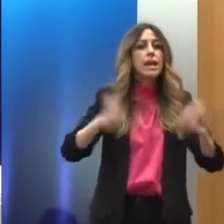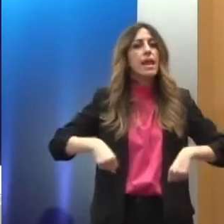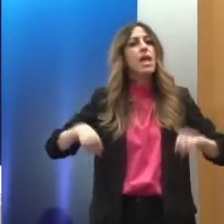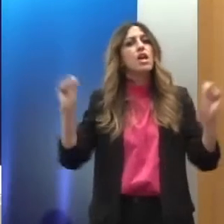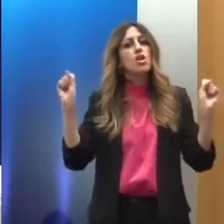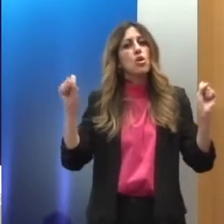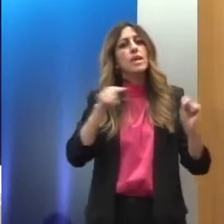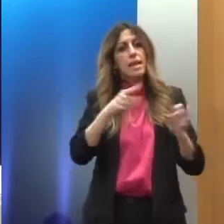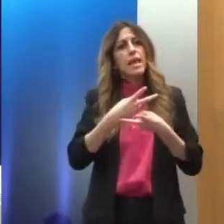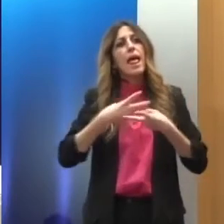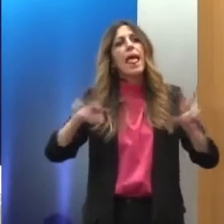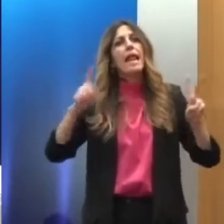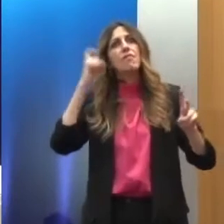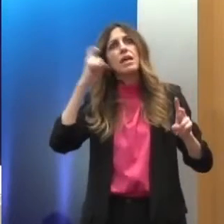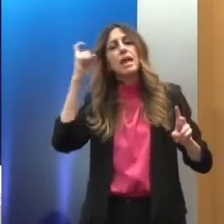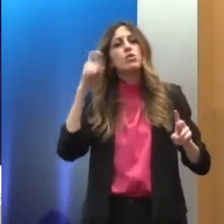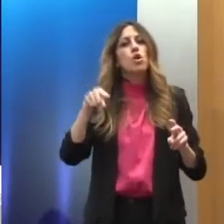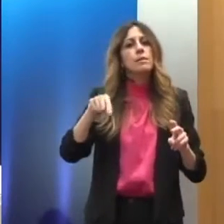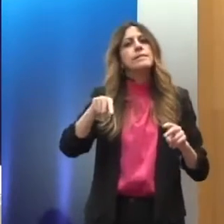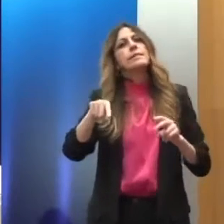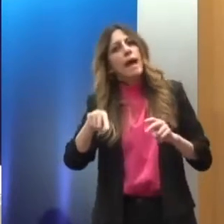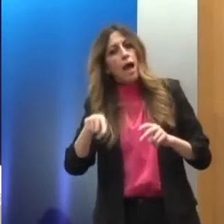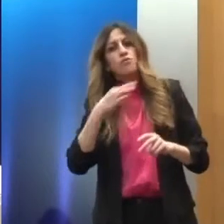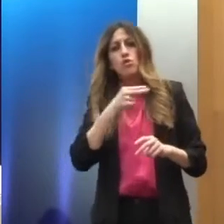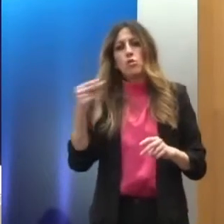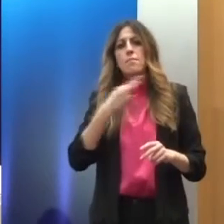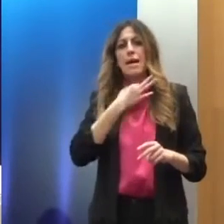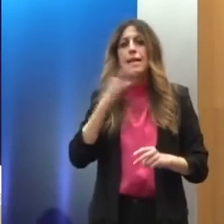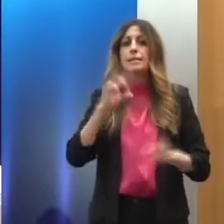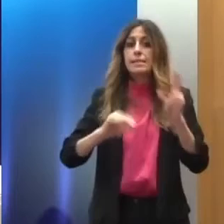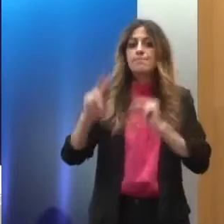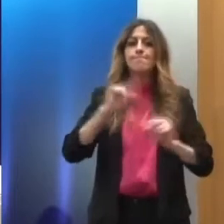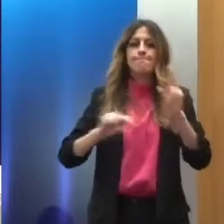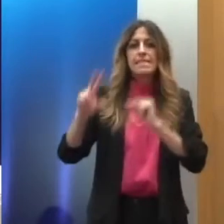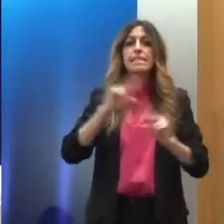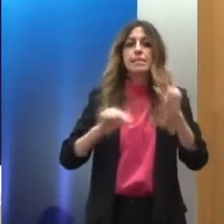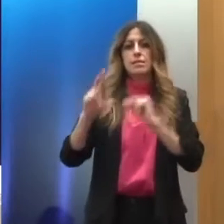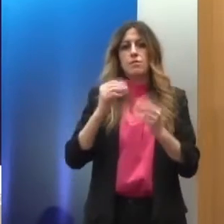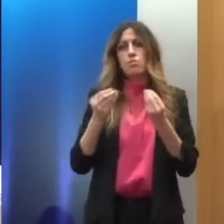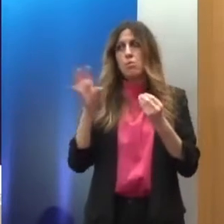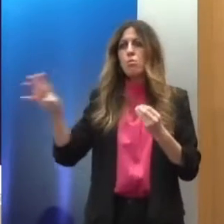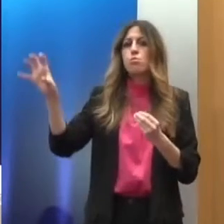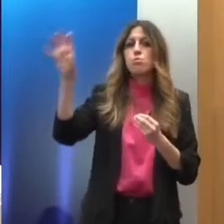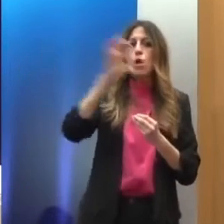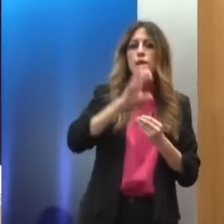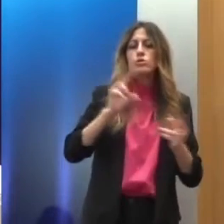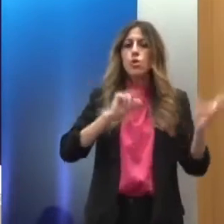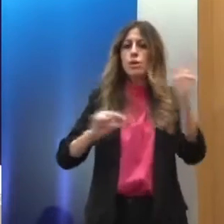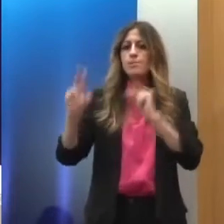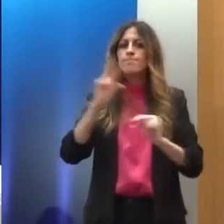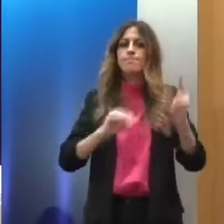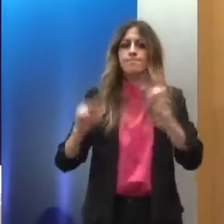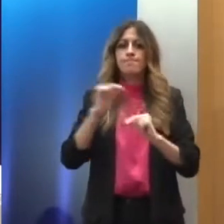αρκετά θέματα, αρκετές συγκρούσεις, αρκετές συζητήσεις σε αυτό το πεδίο, με πολλά κράτη. Είναι η ένταξη των μεταναστών